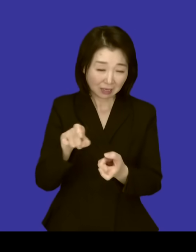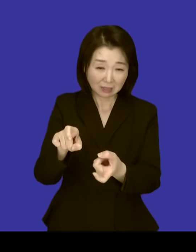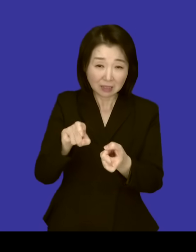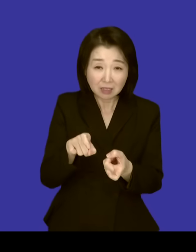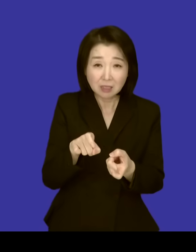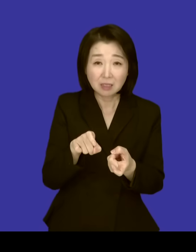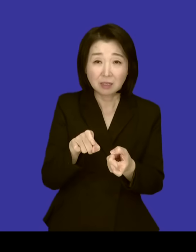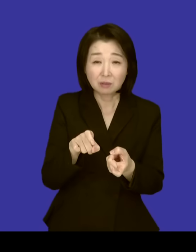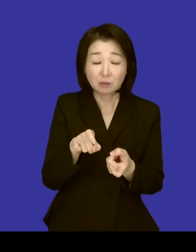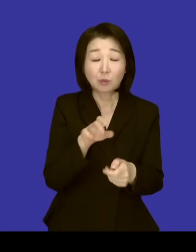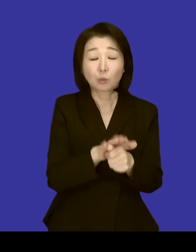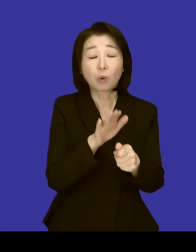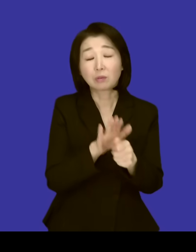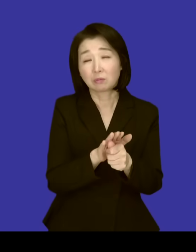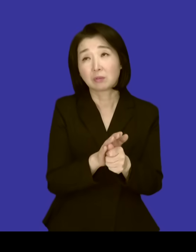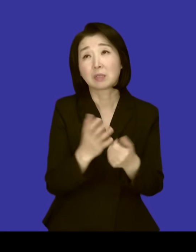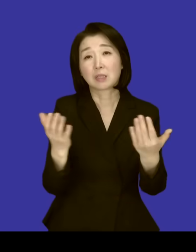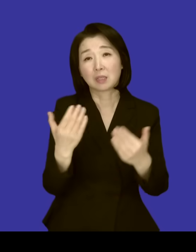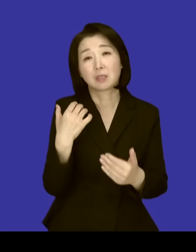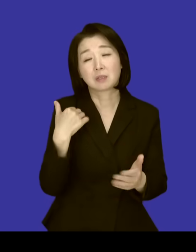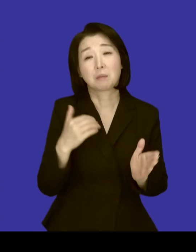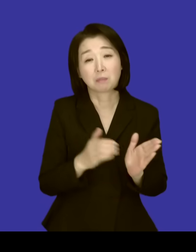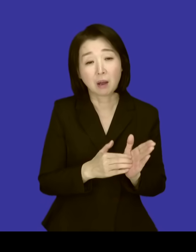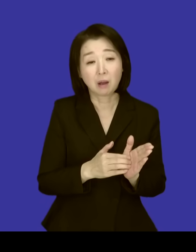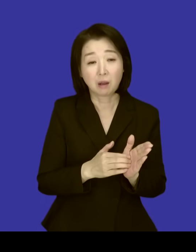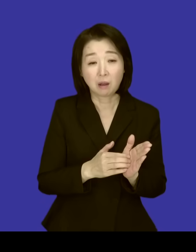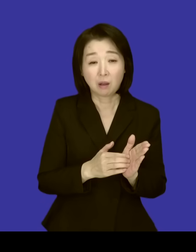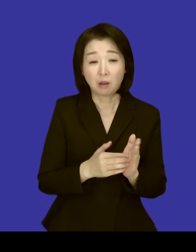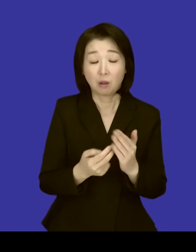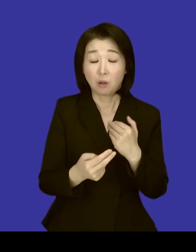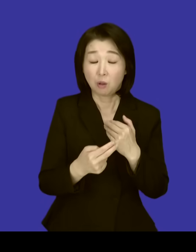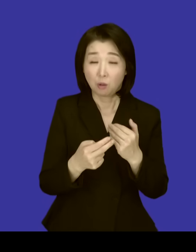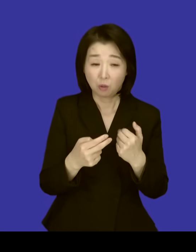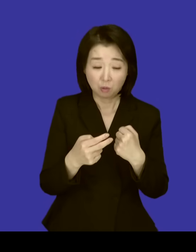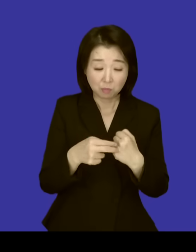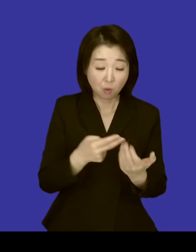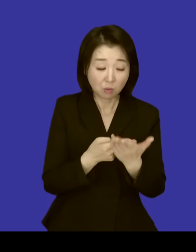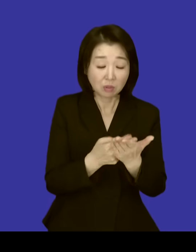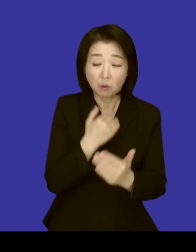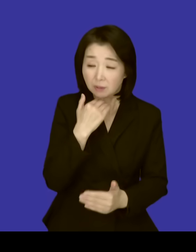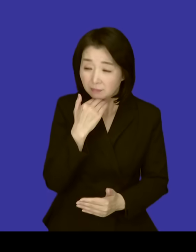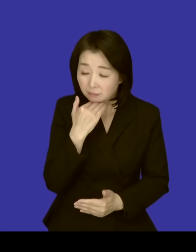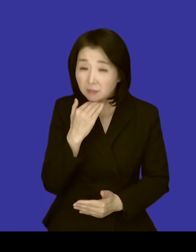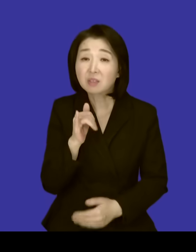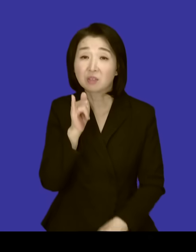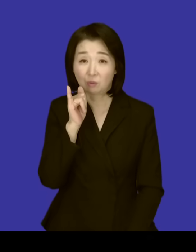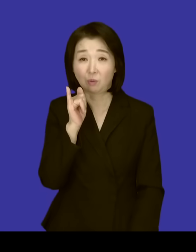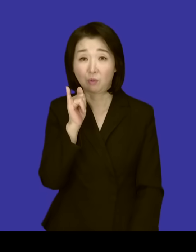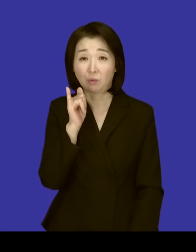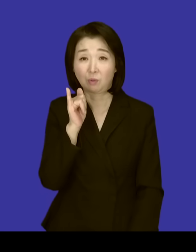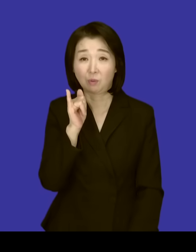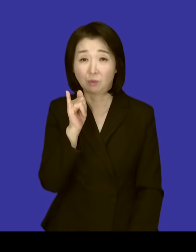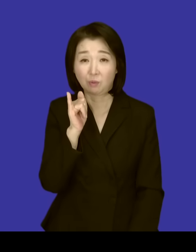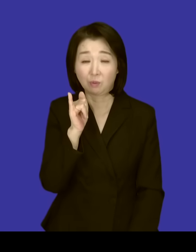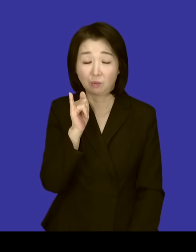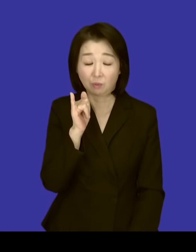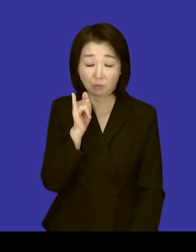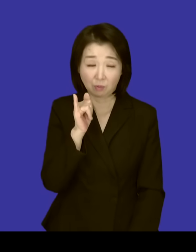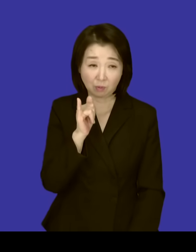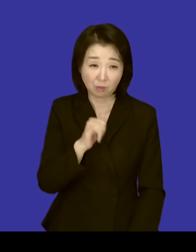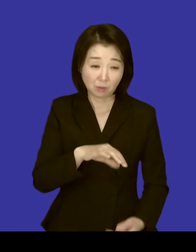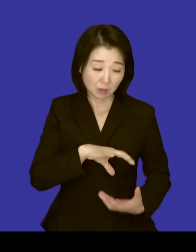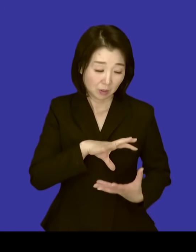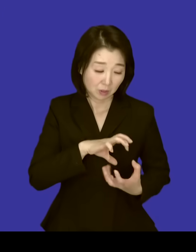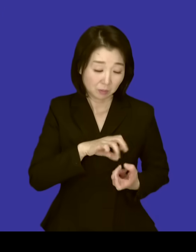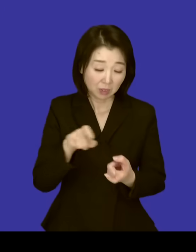보니까 이제 병원에 입원해서 대기하고 계신 분들이 있는데 그분 사실 심장 이식을 하기